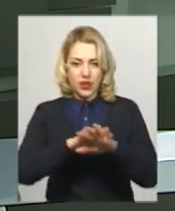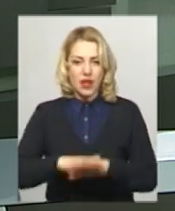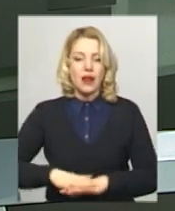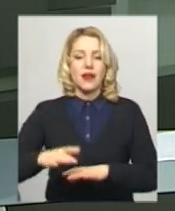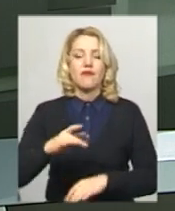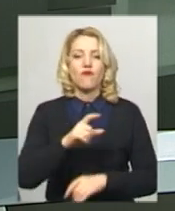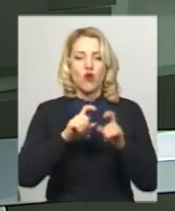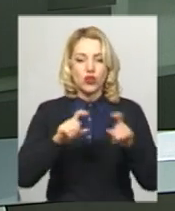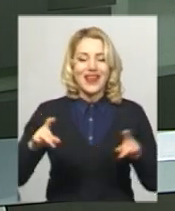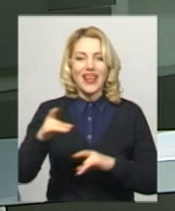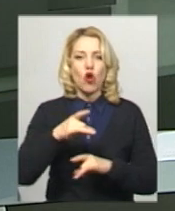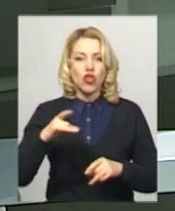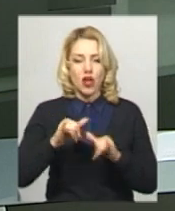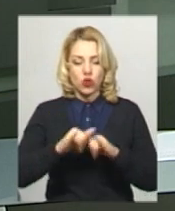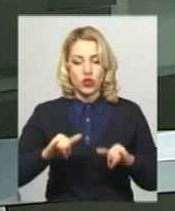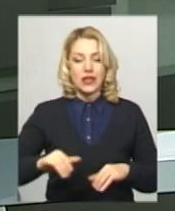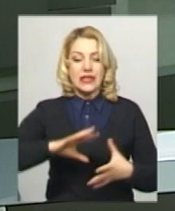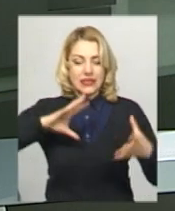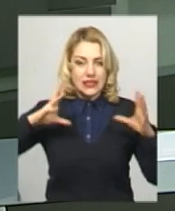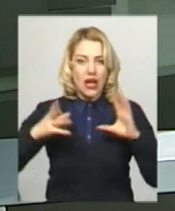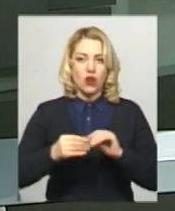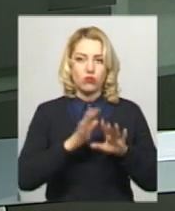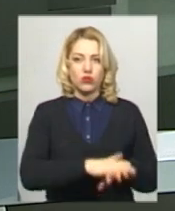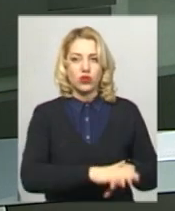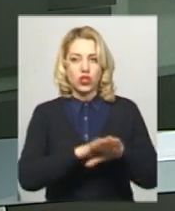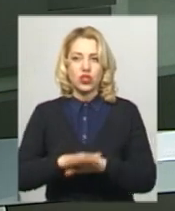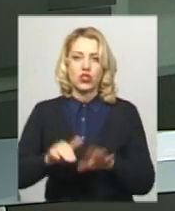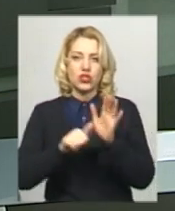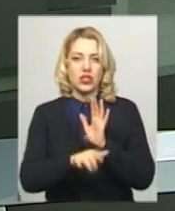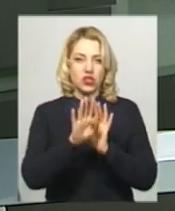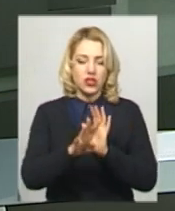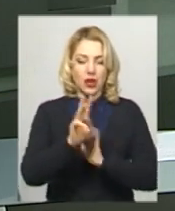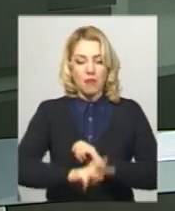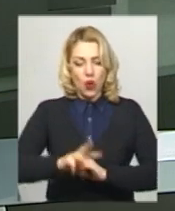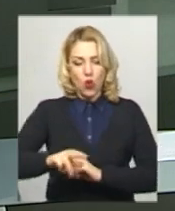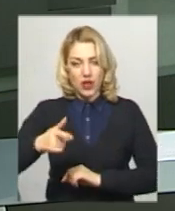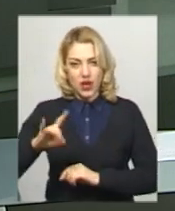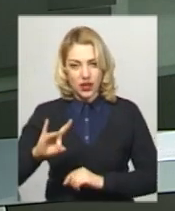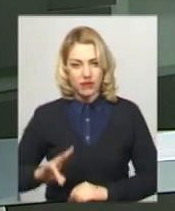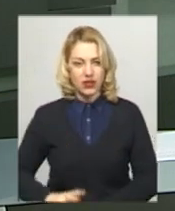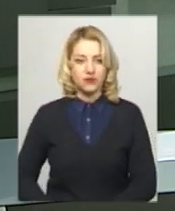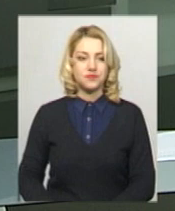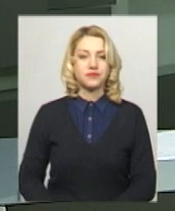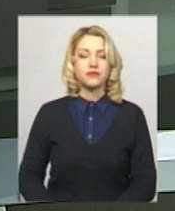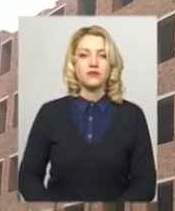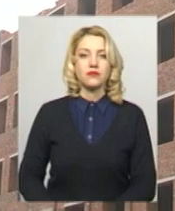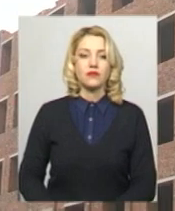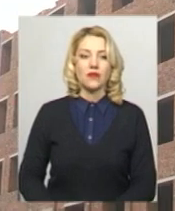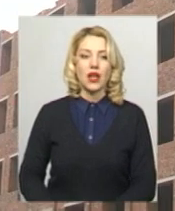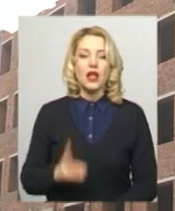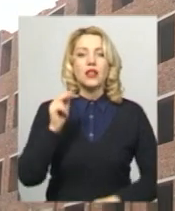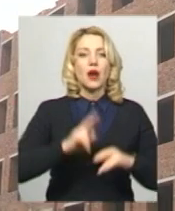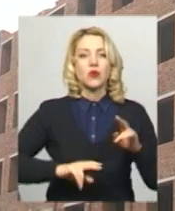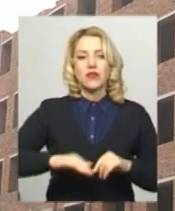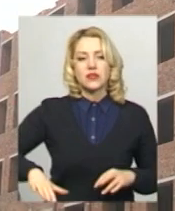Загальна ж сума другого траншу коштів складає 64 мільйони гривень. Більше розповість Тетяна Ворожцова. На